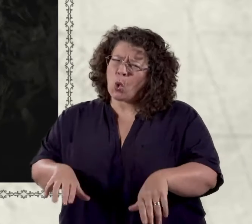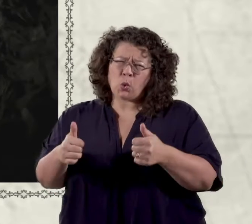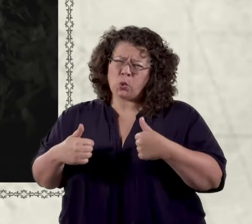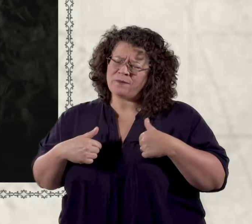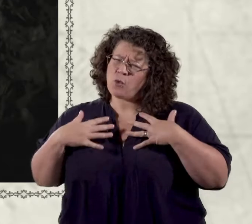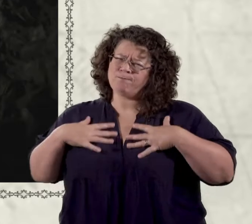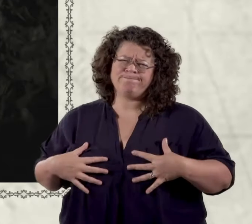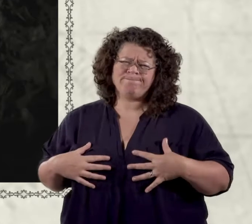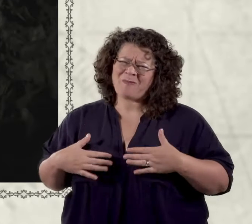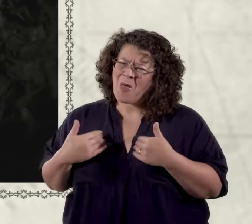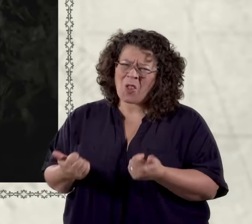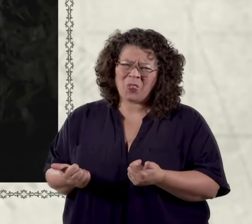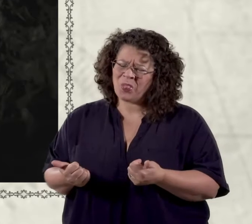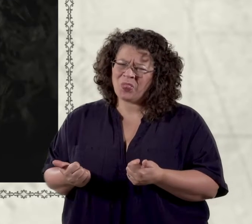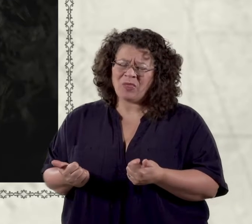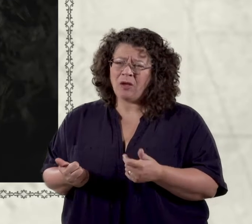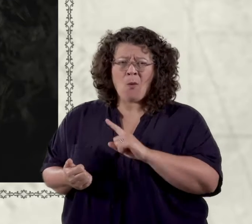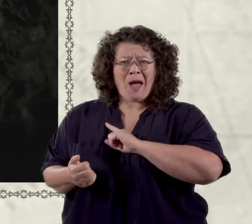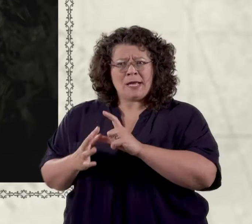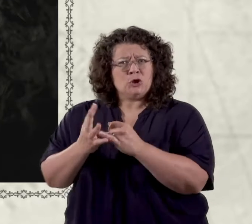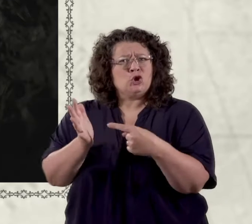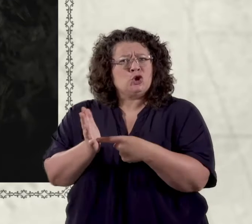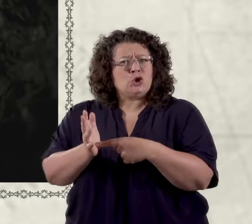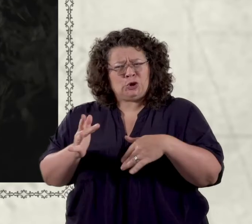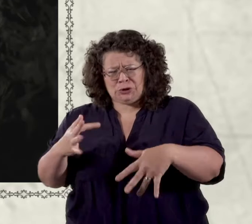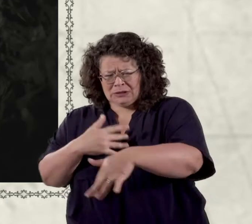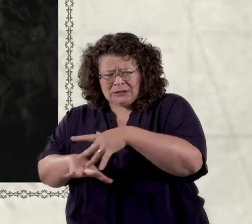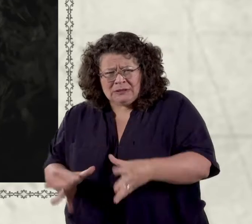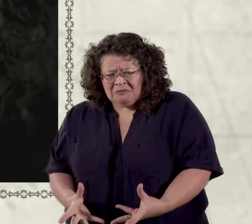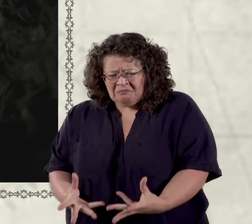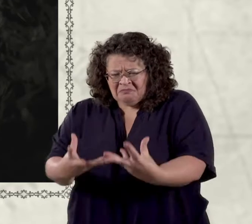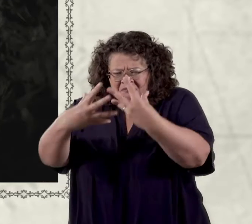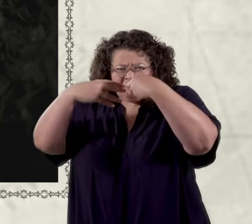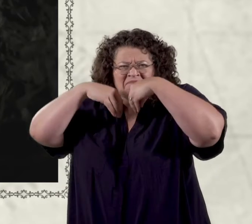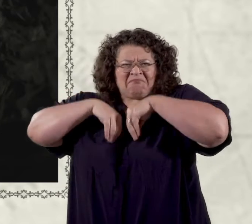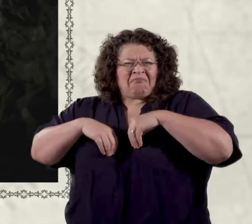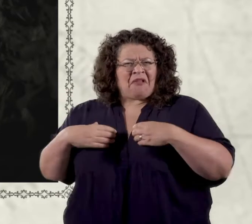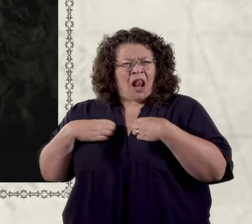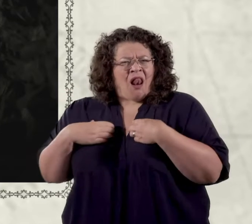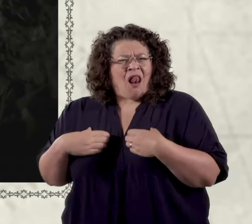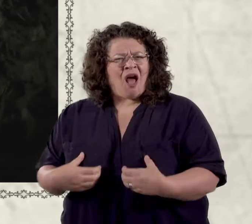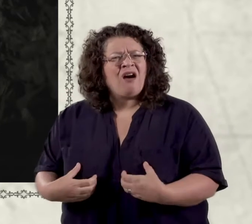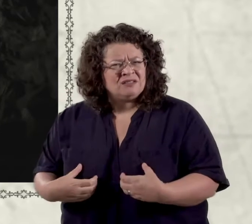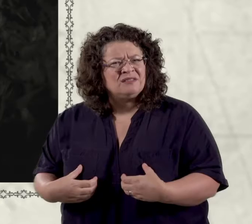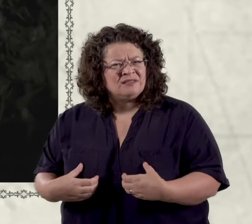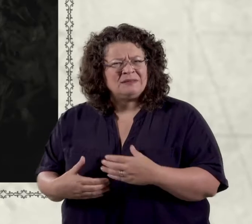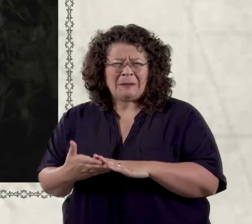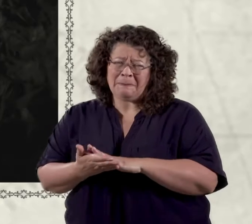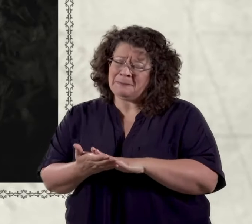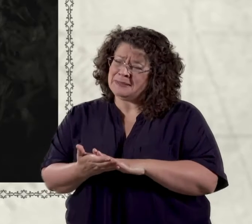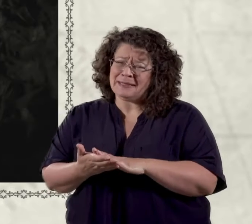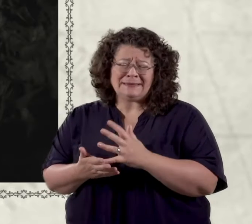codi wrth i ni gloddio yn ymharu â'n sgyfaint ni. Ond oedd rhaid wneud e. Oedd rhaid ennill arian mwyn gallu